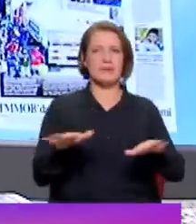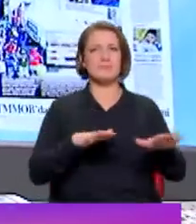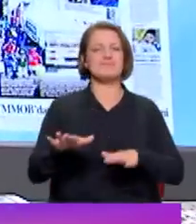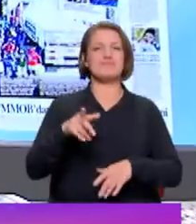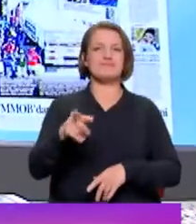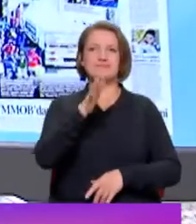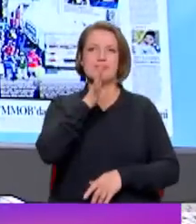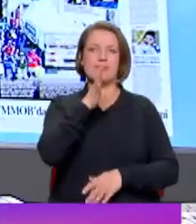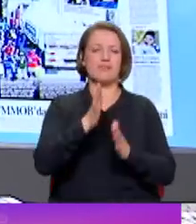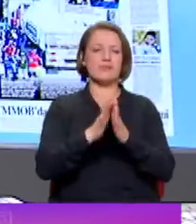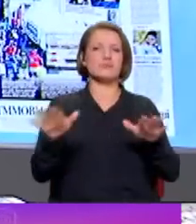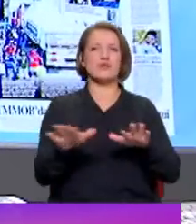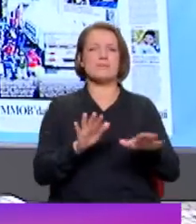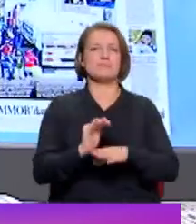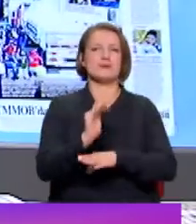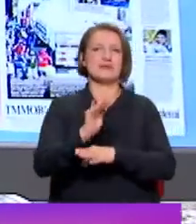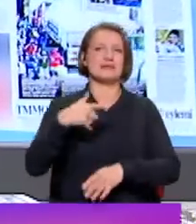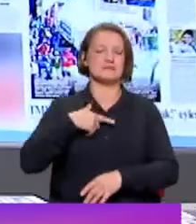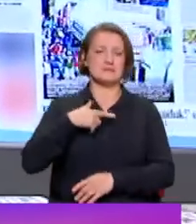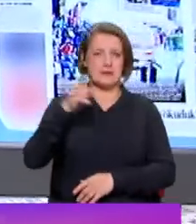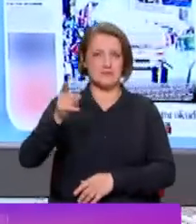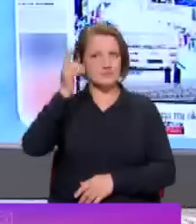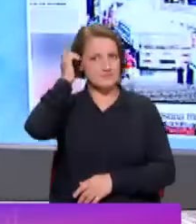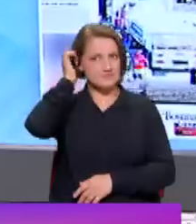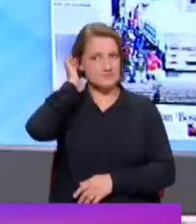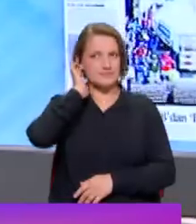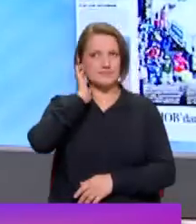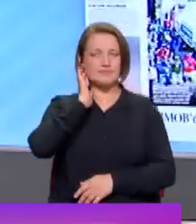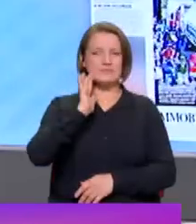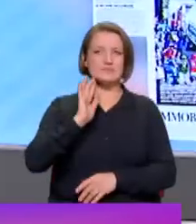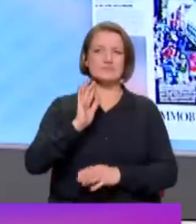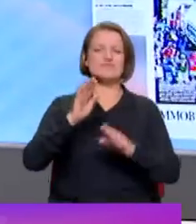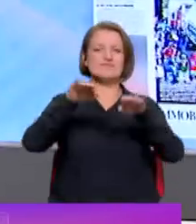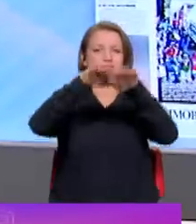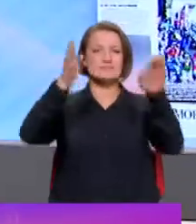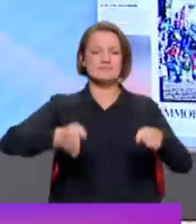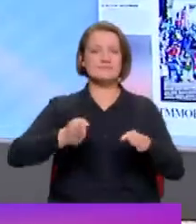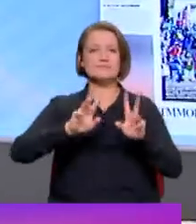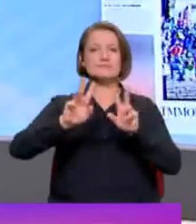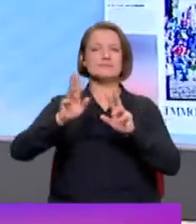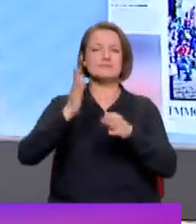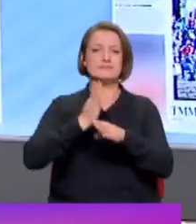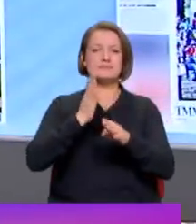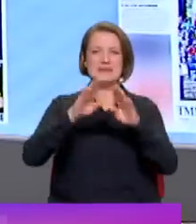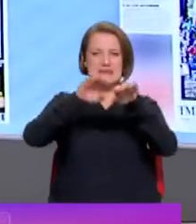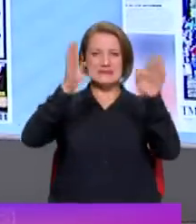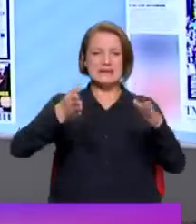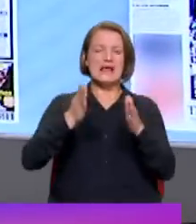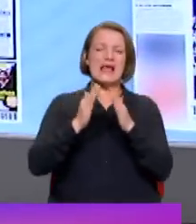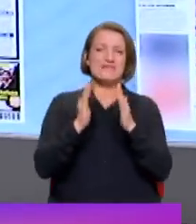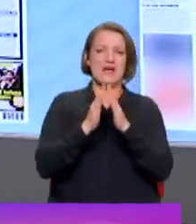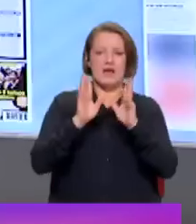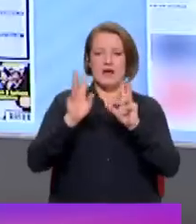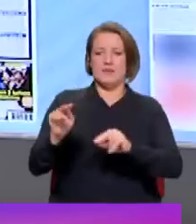zedelere biliyorsunuz büyük bir deprem yaşandı İzmir'de konteyner kentte kalmaya mecbur kalanlar